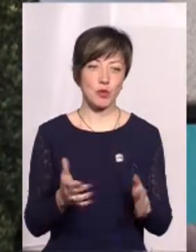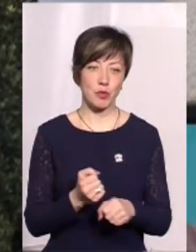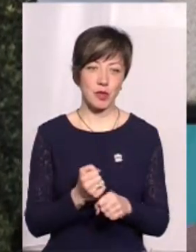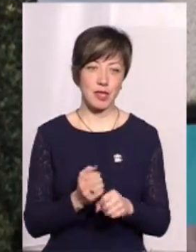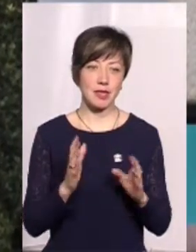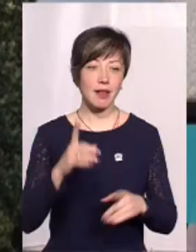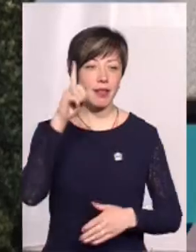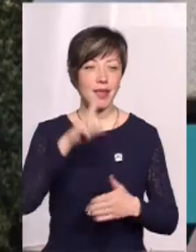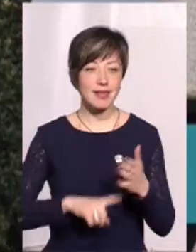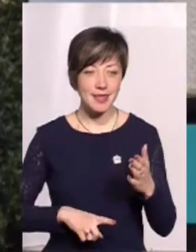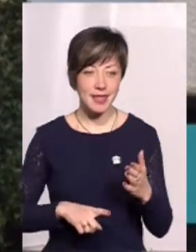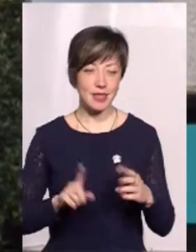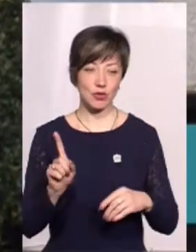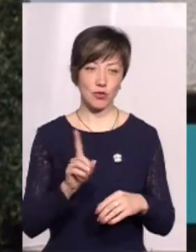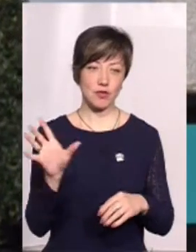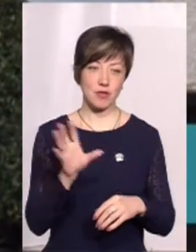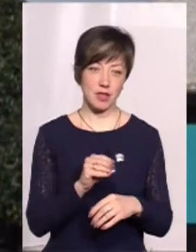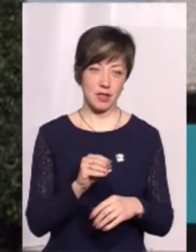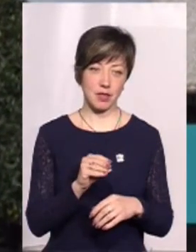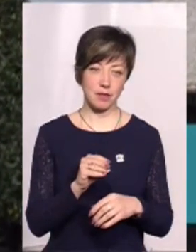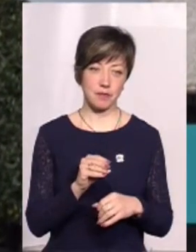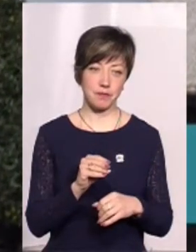Будемо тільки надіяти, що все-таки